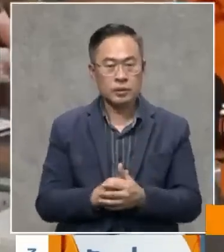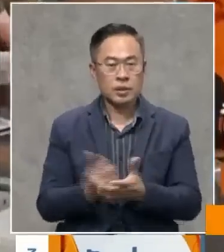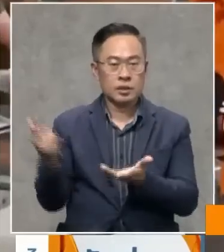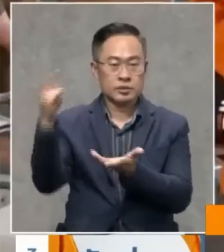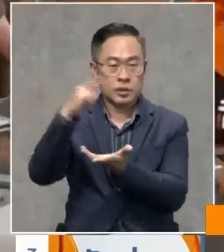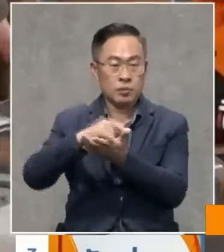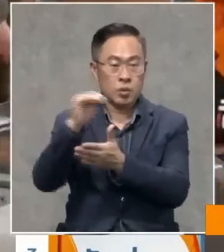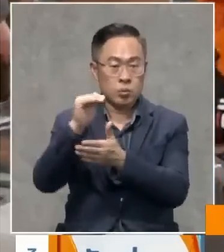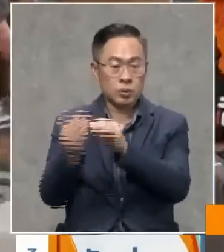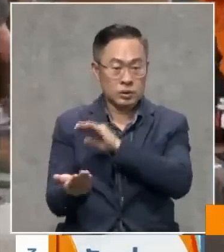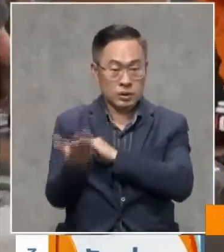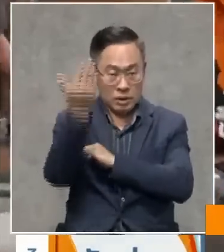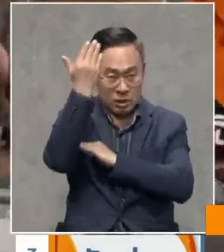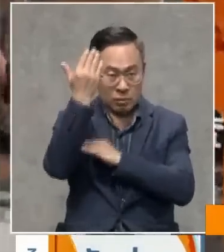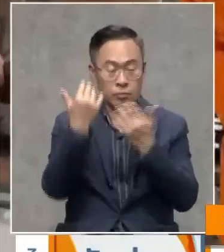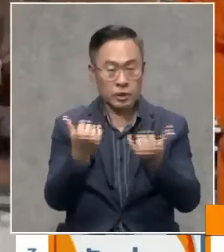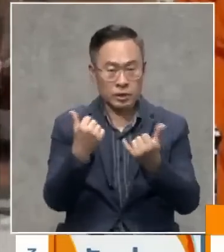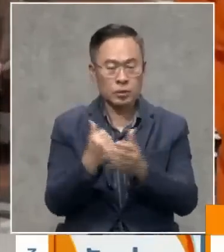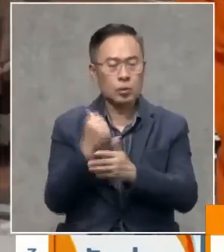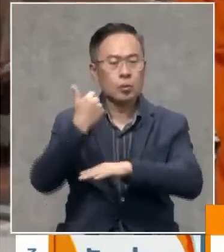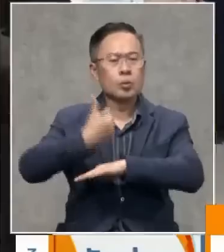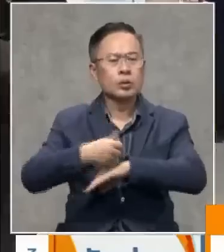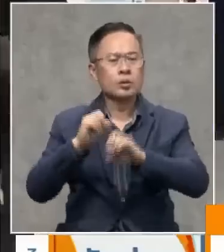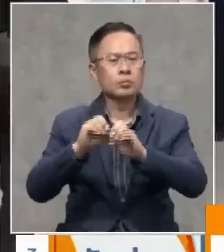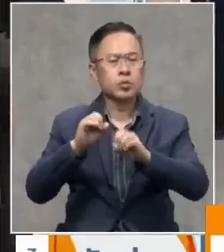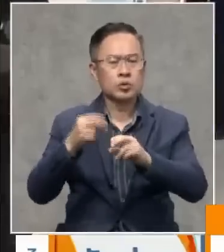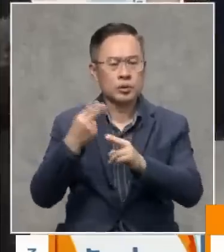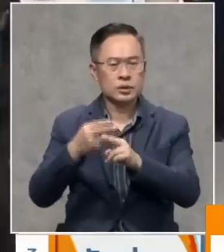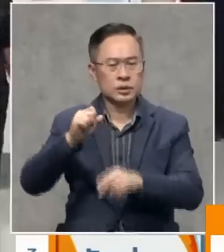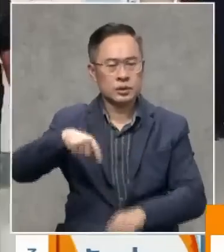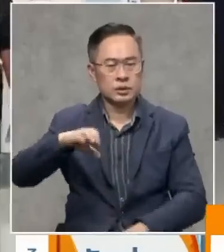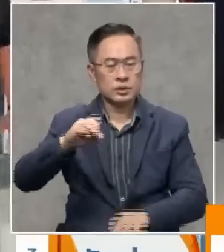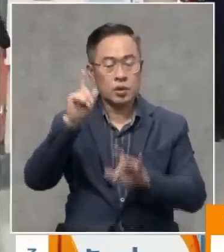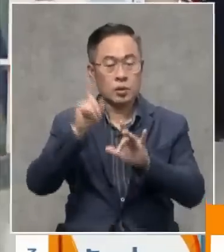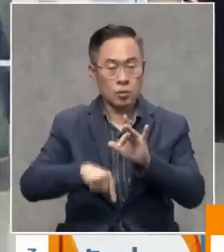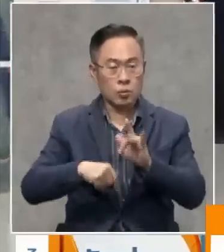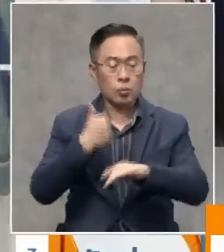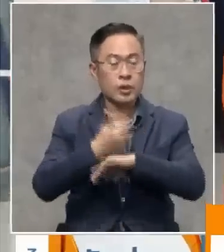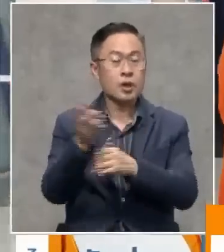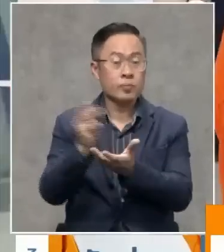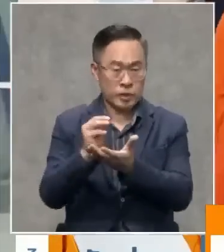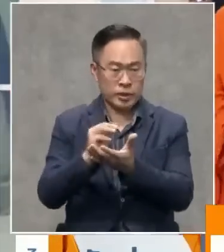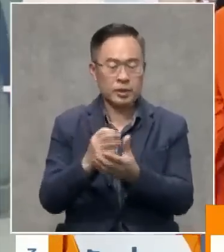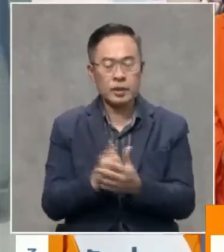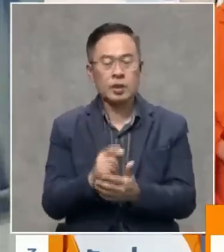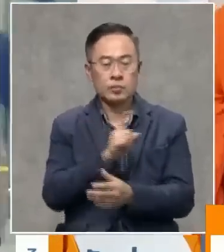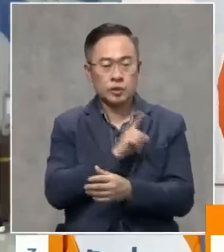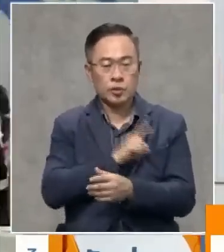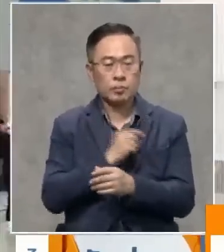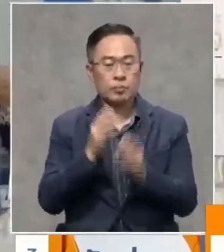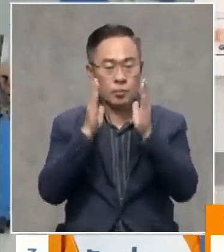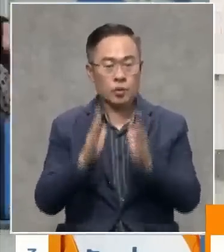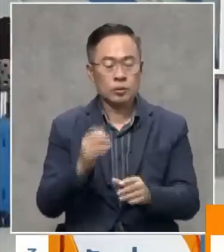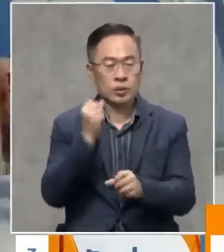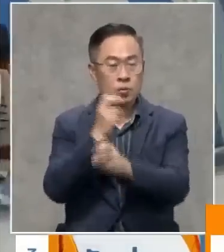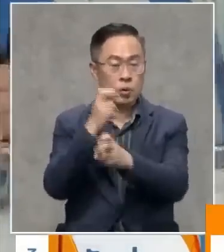ะช่วงเช้าที่ผ่านมานะคะซิโก้เกียรติศักดิ์เสนาเมืองประธานมูลนิธิซิโก้นำอัฐิของน้องดอมหรือว่าดวงเพชรพร